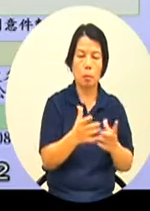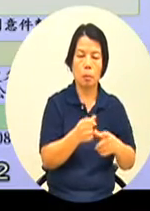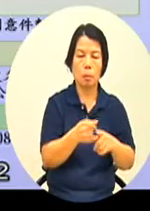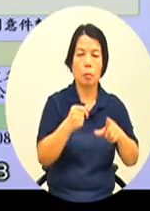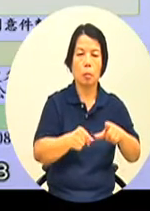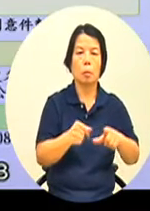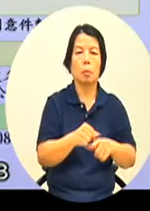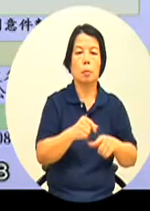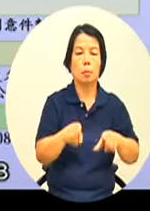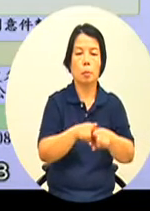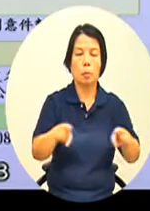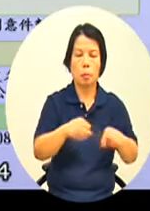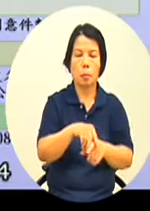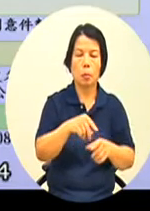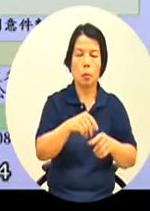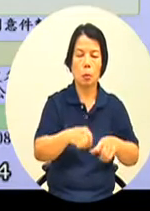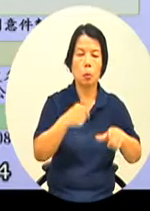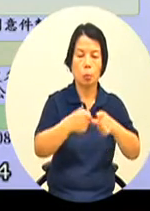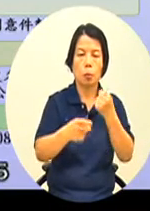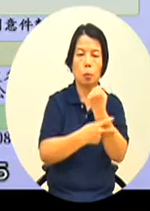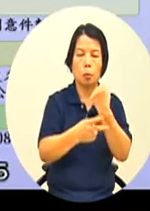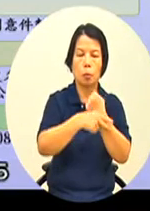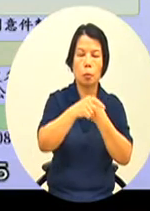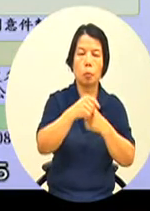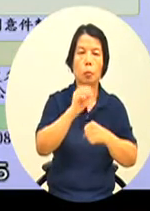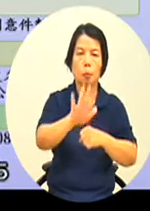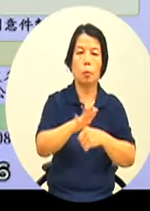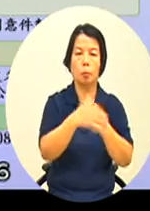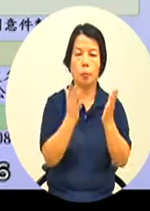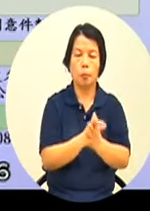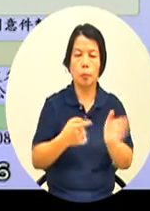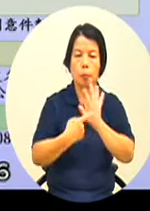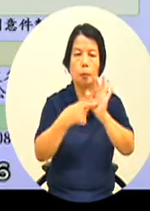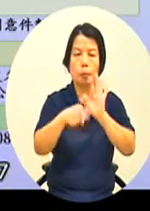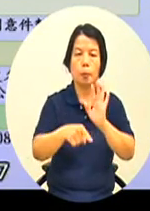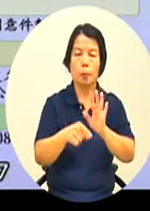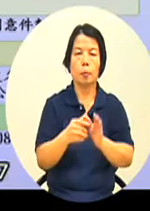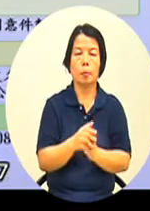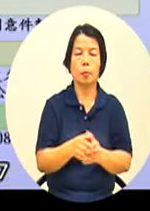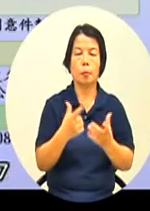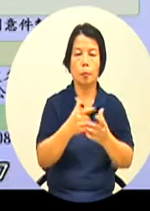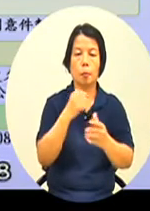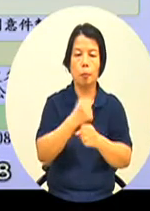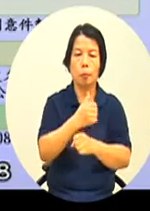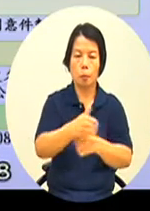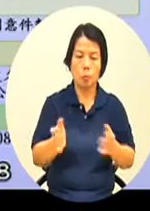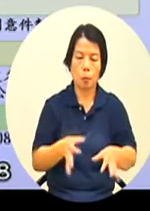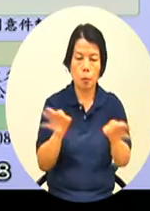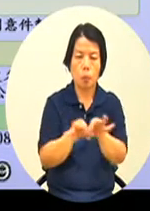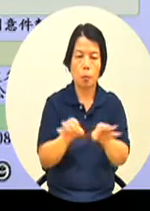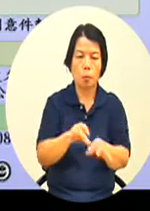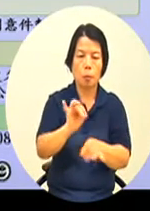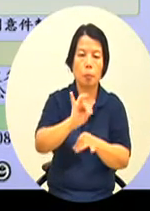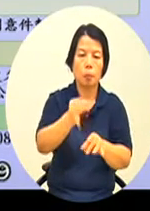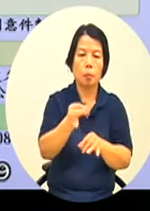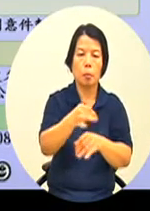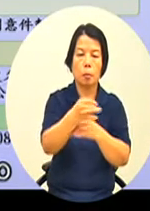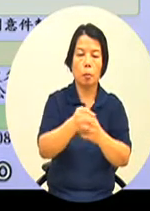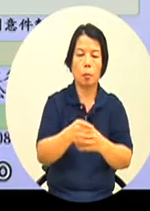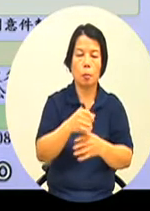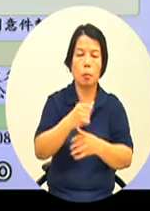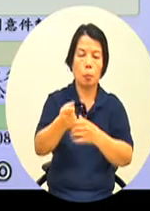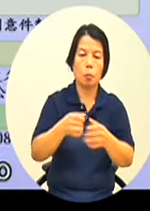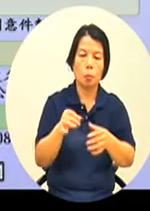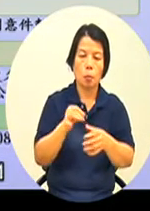121330平方公里。那我们也完成了我们基优宗教团体的表扬活动，我们针对捐赠在100万以上的宗教团体，我们